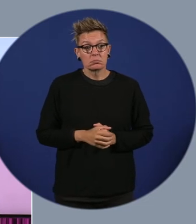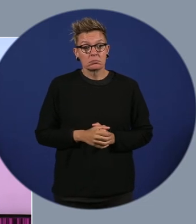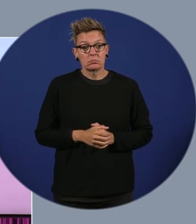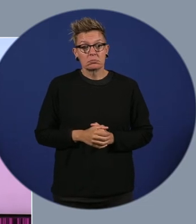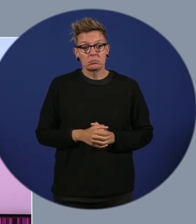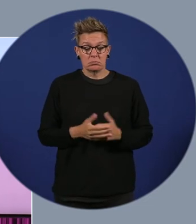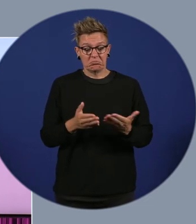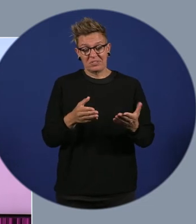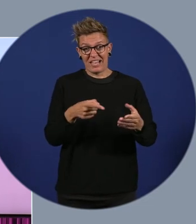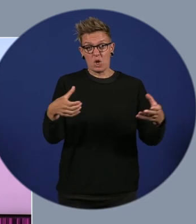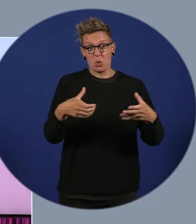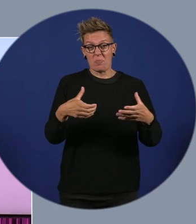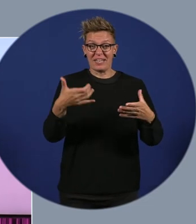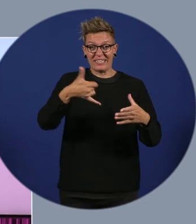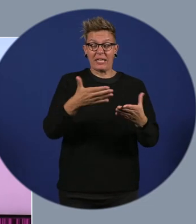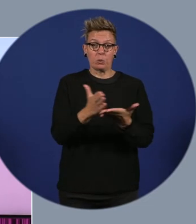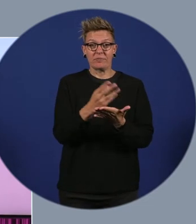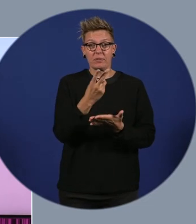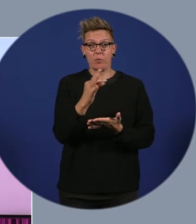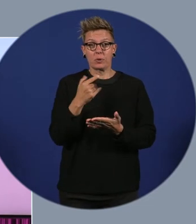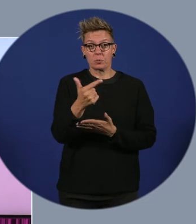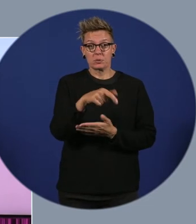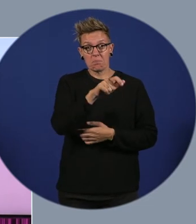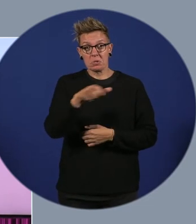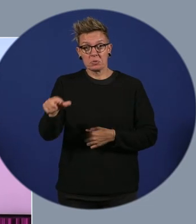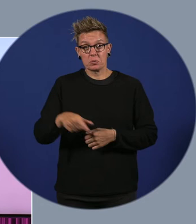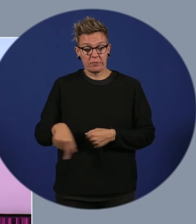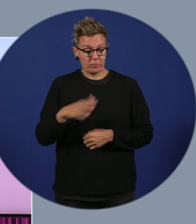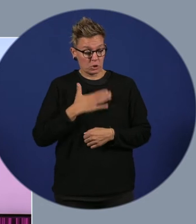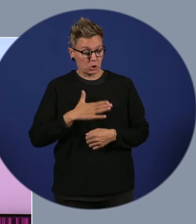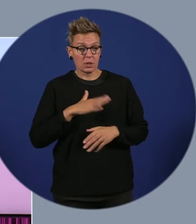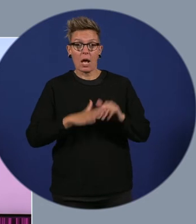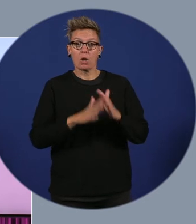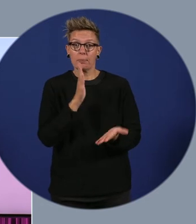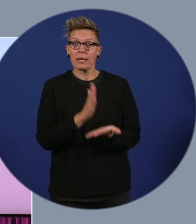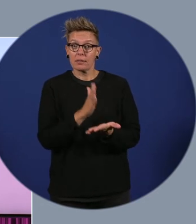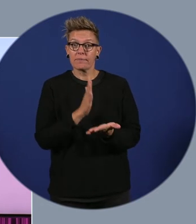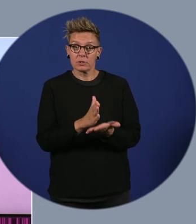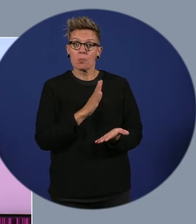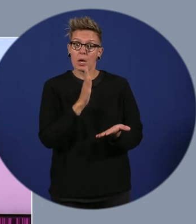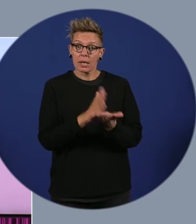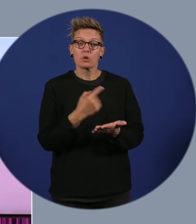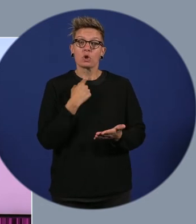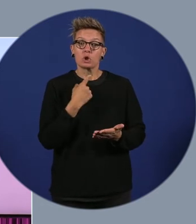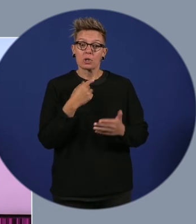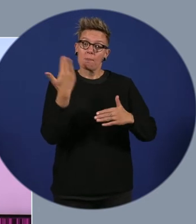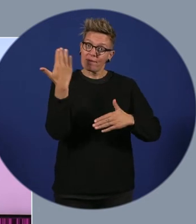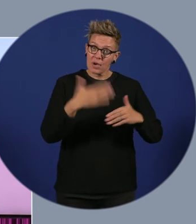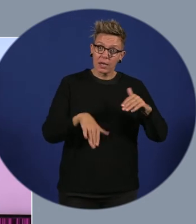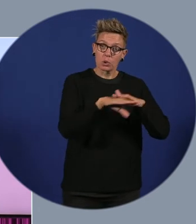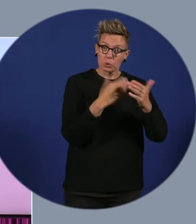drygt 200 000. Och där vi ser att det är rättvist att rösta för att man har gått ut grundskolan, den